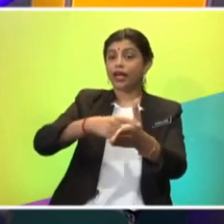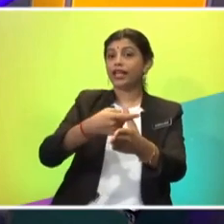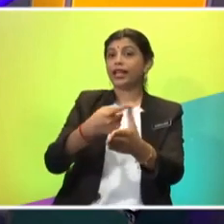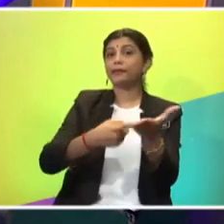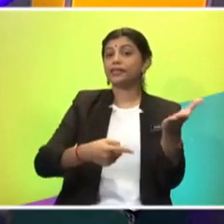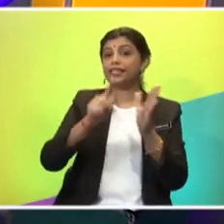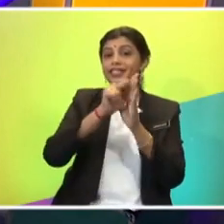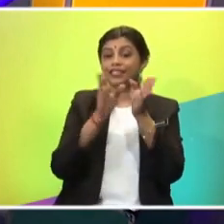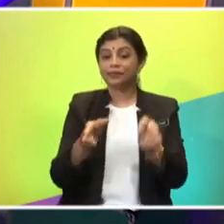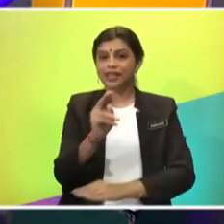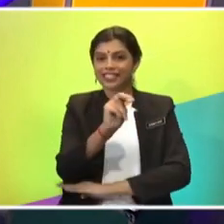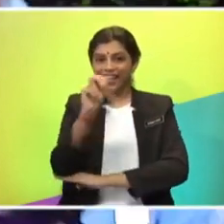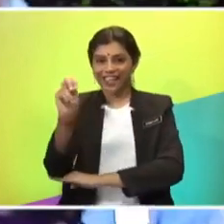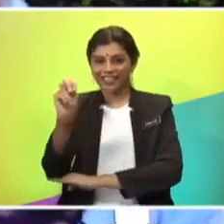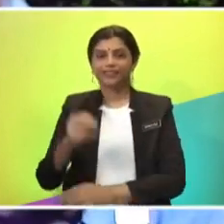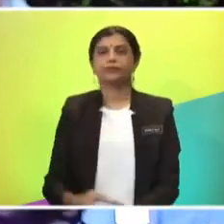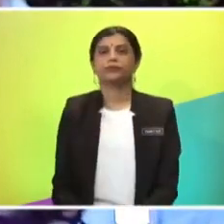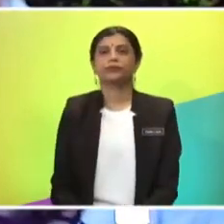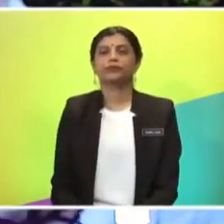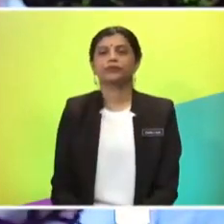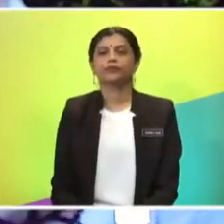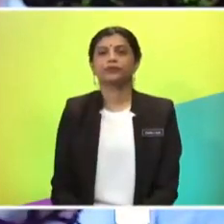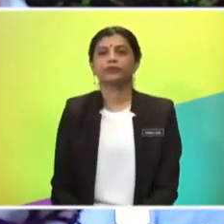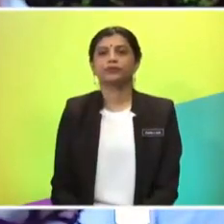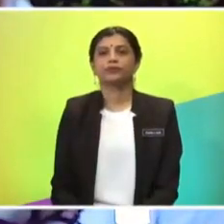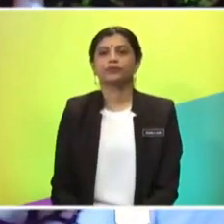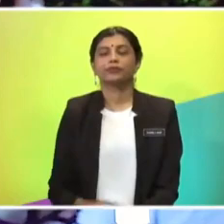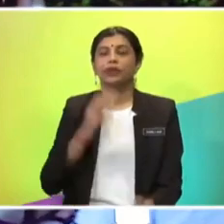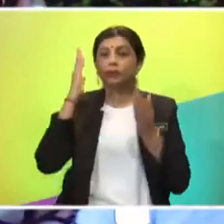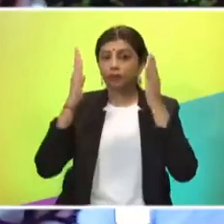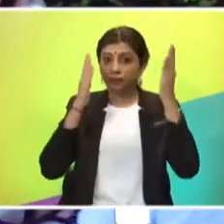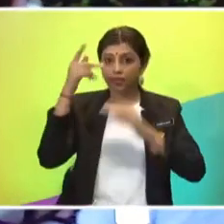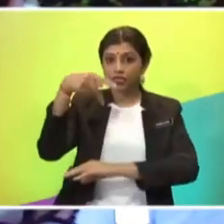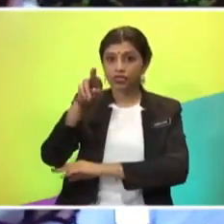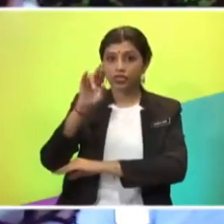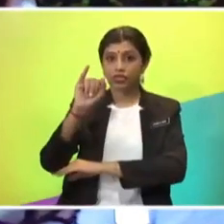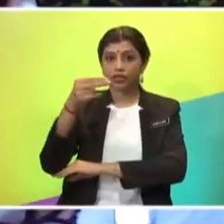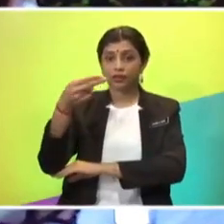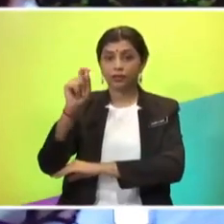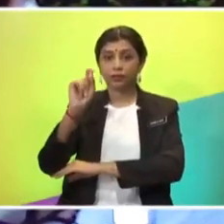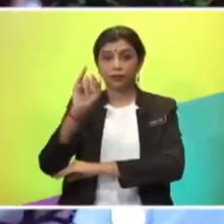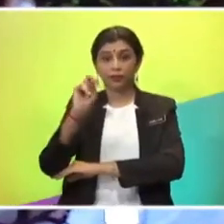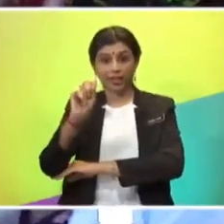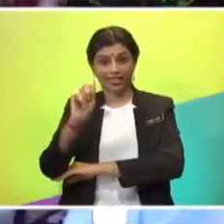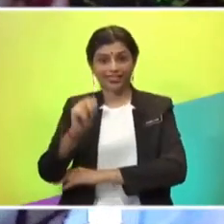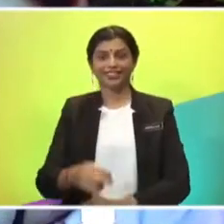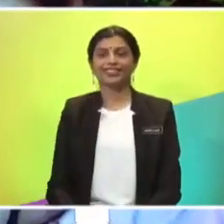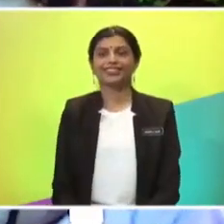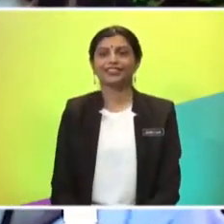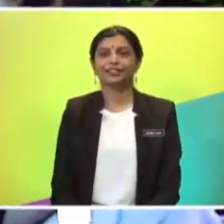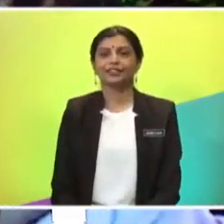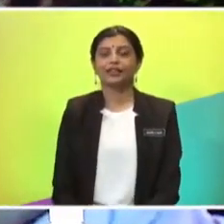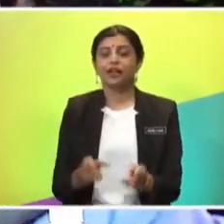ya, kali yang ke-64 dengan tema kita Malaysia Prihatin. So kita mainkan peranan kita sama-sama sebagai rakyat